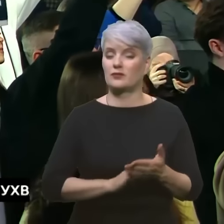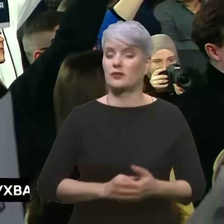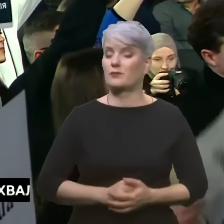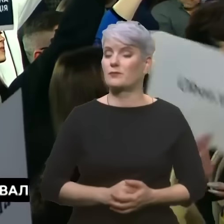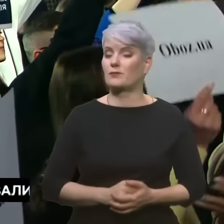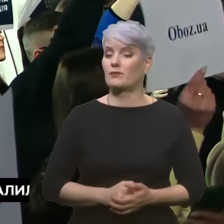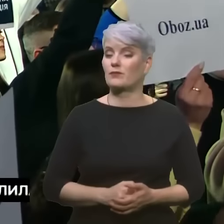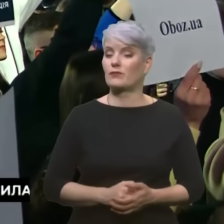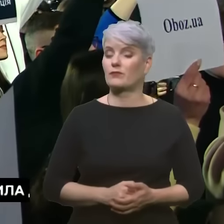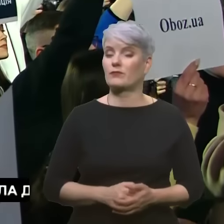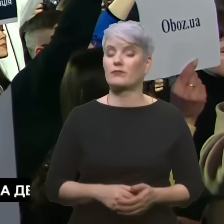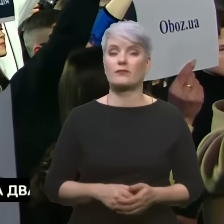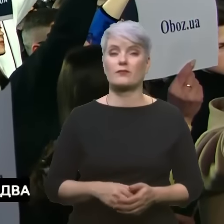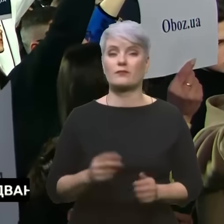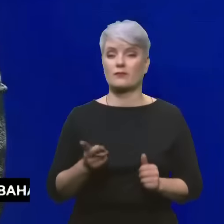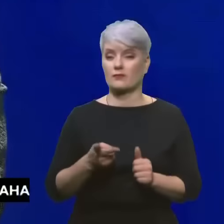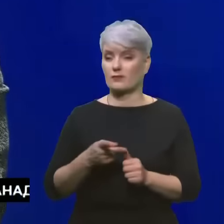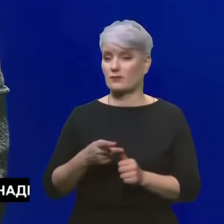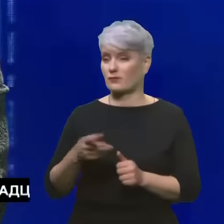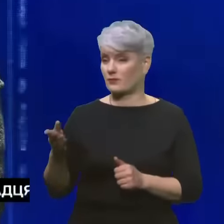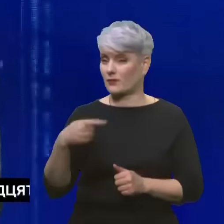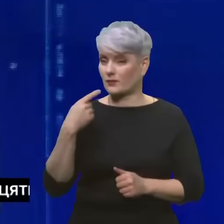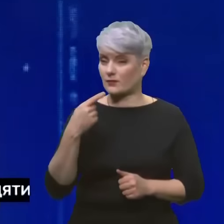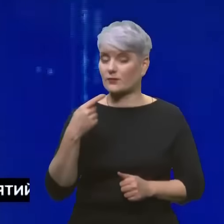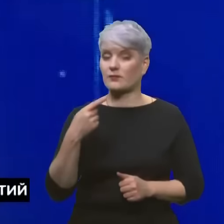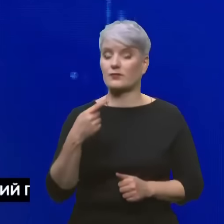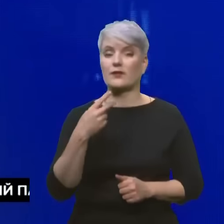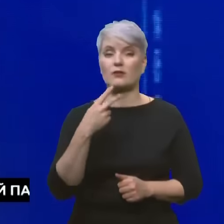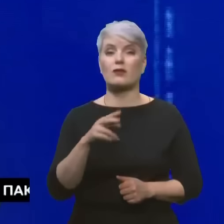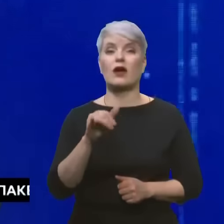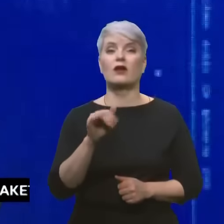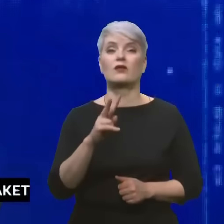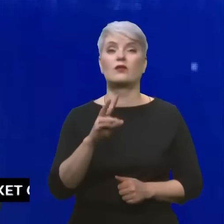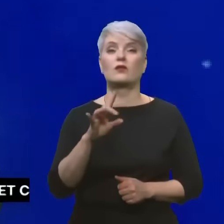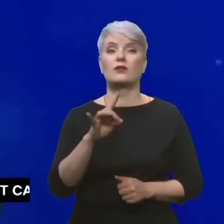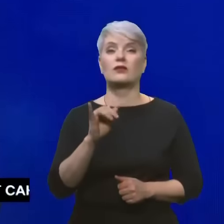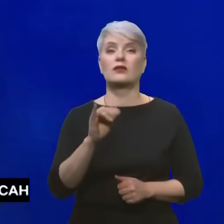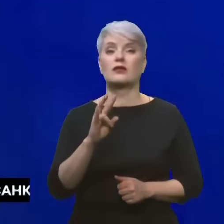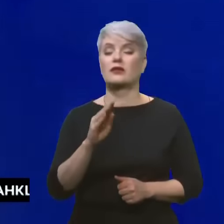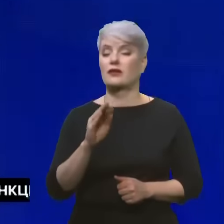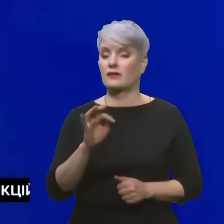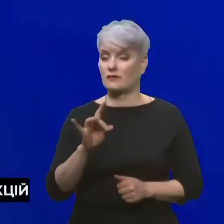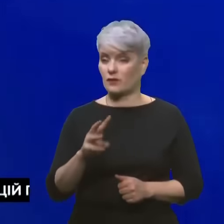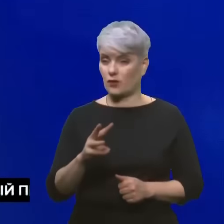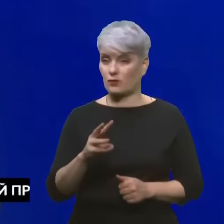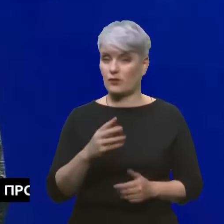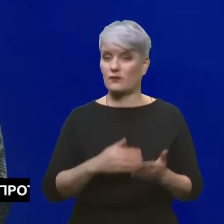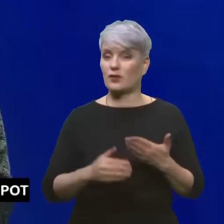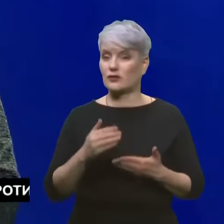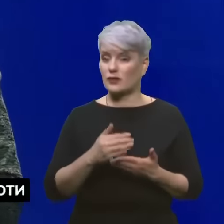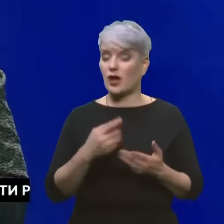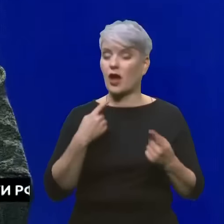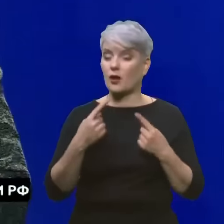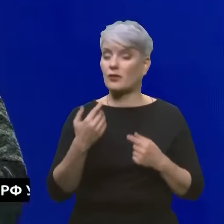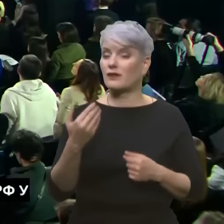Шановні колеги, бачу, «Укрінформ» під час нашого останнього відрядження спілкувалися з вашим колегою в Вашингтоні, тому